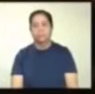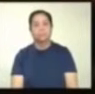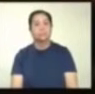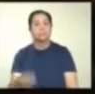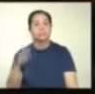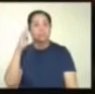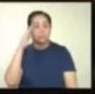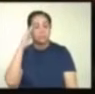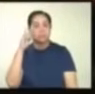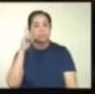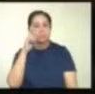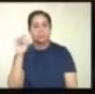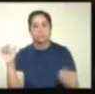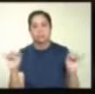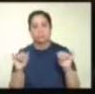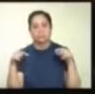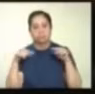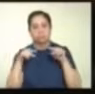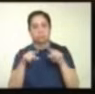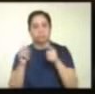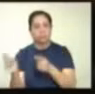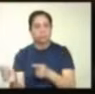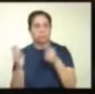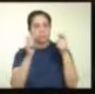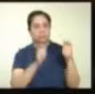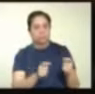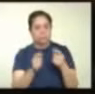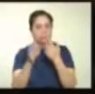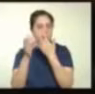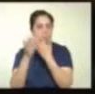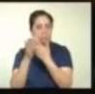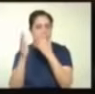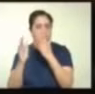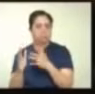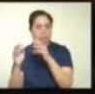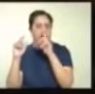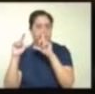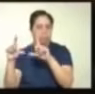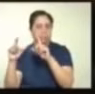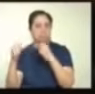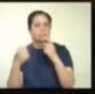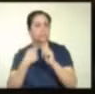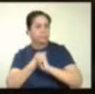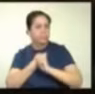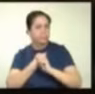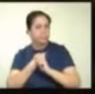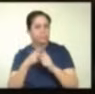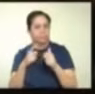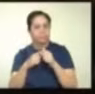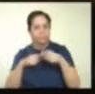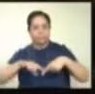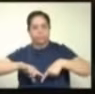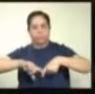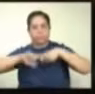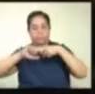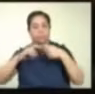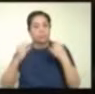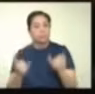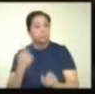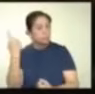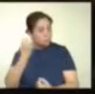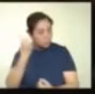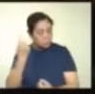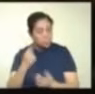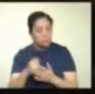Boka at Lucci, kasabay ng pag-transfer sa mga convicted sa Maguindanao Massacre case ay pansamantala munang sinuspinde ngayong araw lang